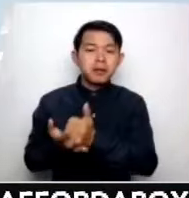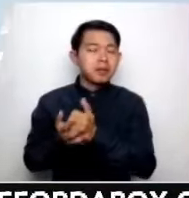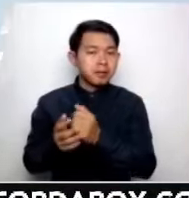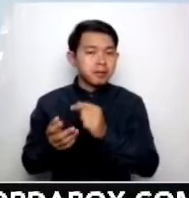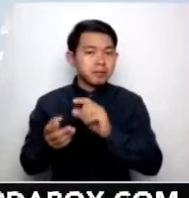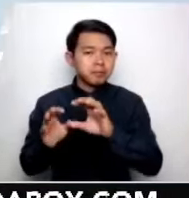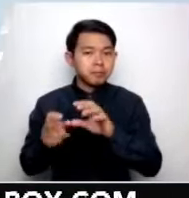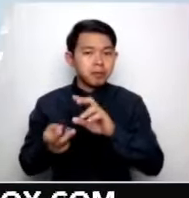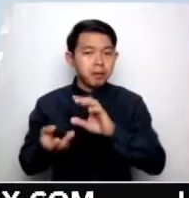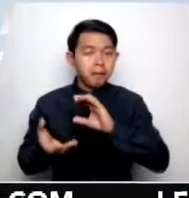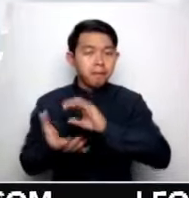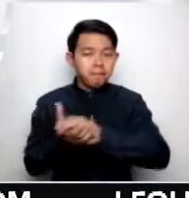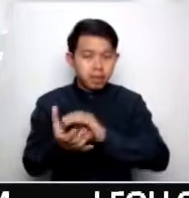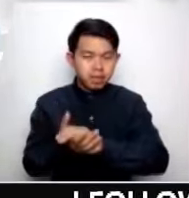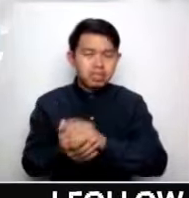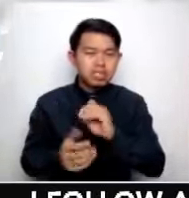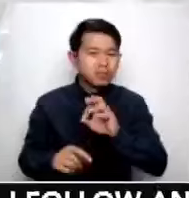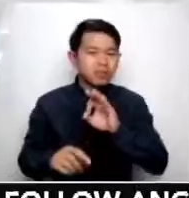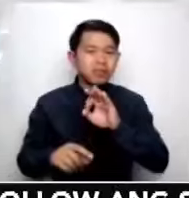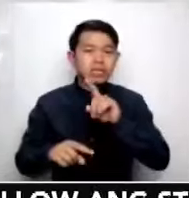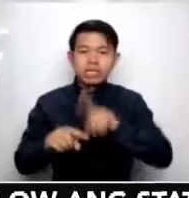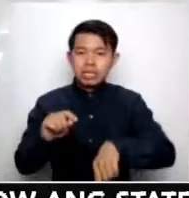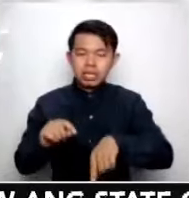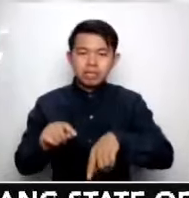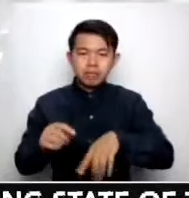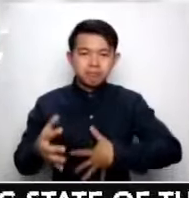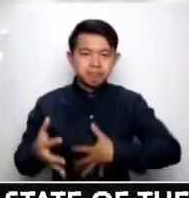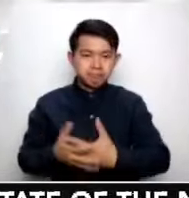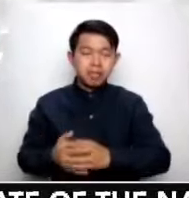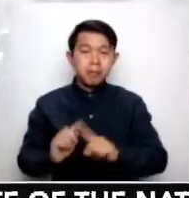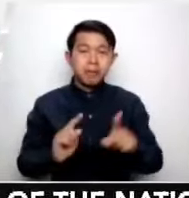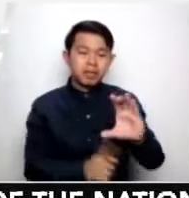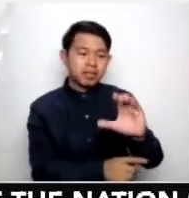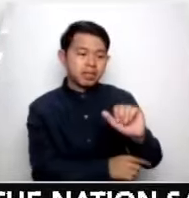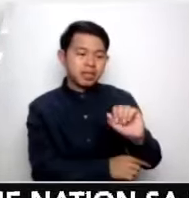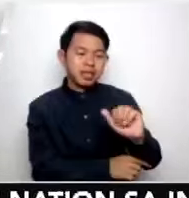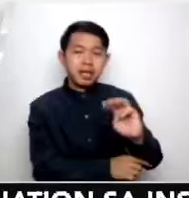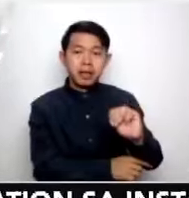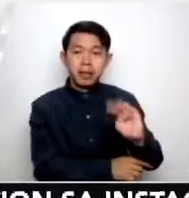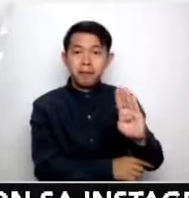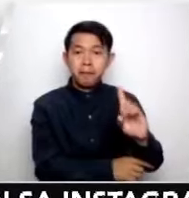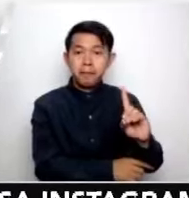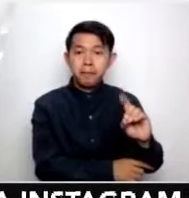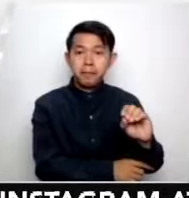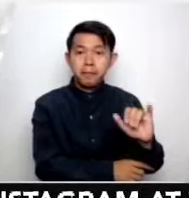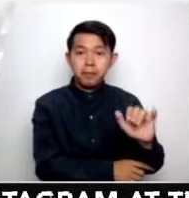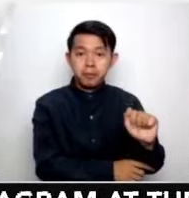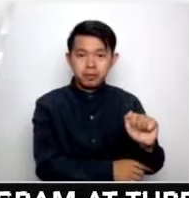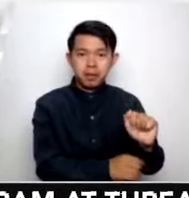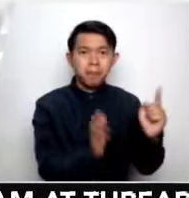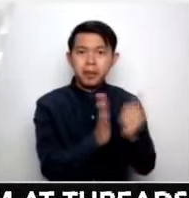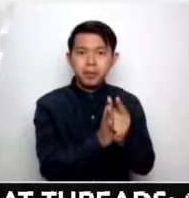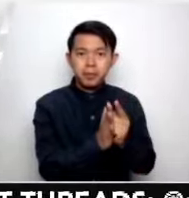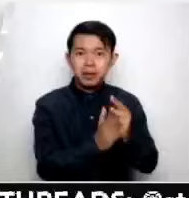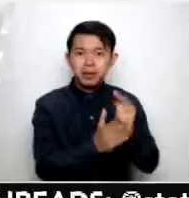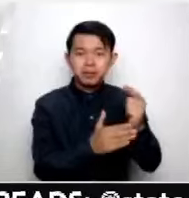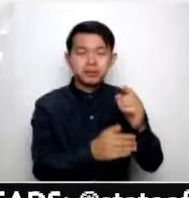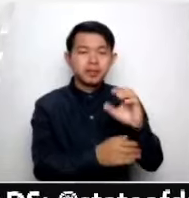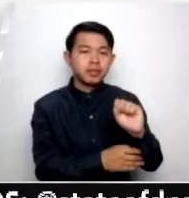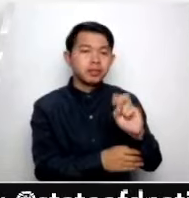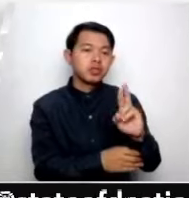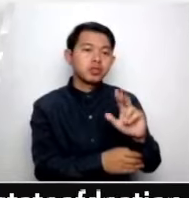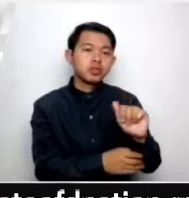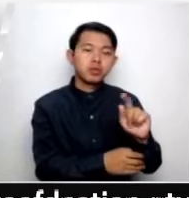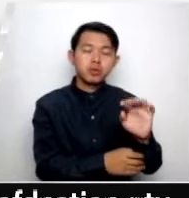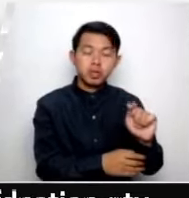bawal ito sa Cambodia sa pahayag ng Philippine Embassy sa Cambodia ni-recruit ang mga Pilipina online ng isang taong